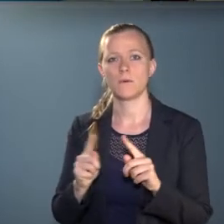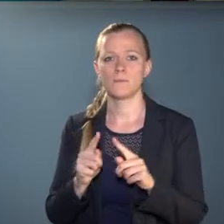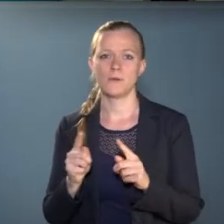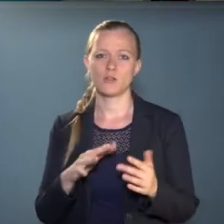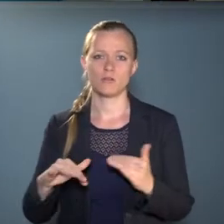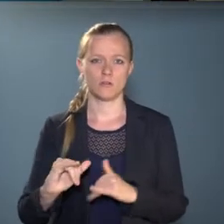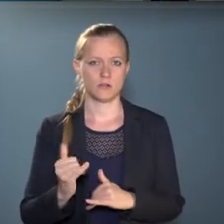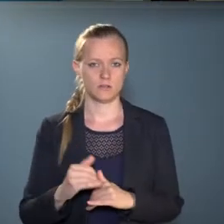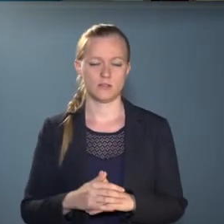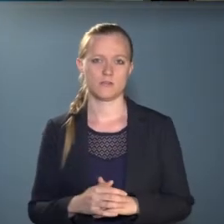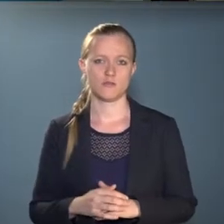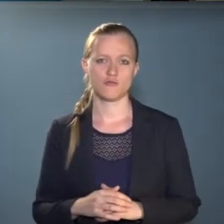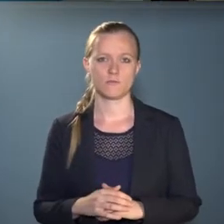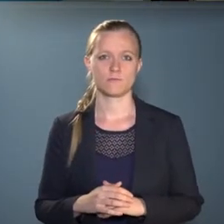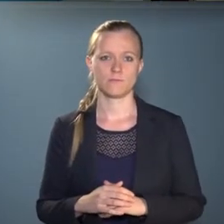is.